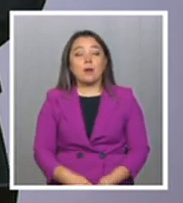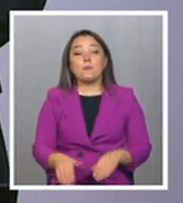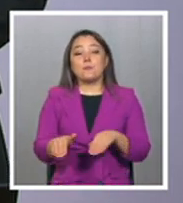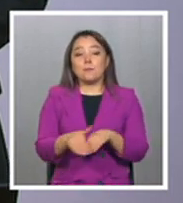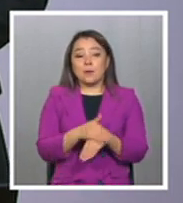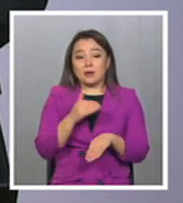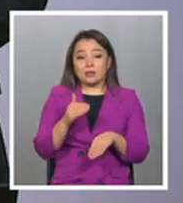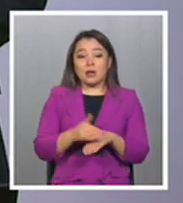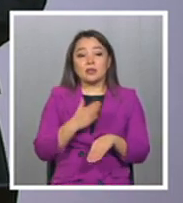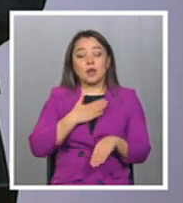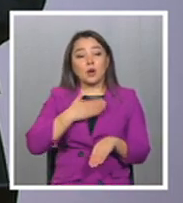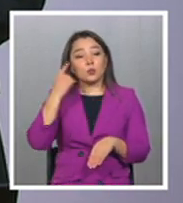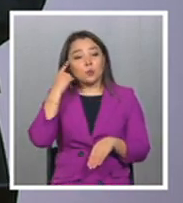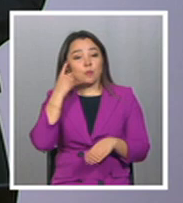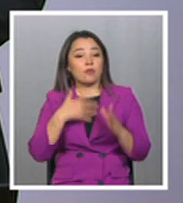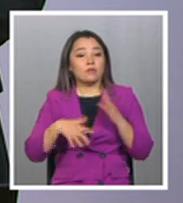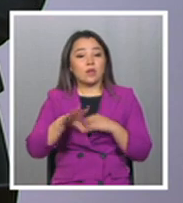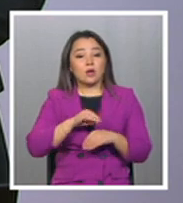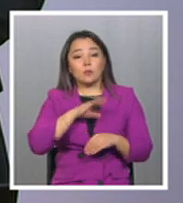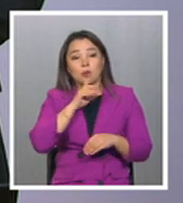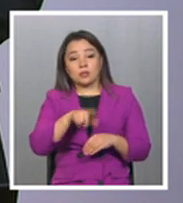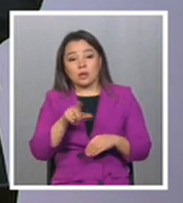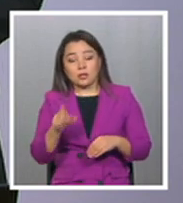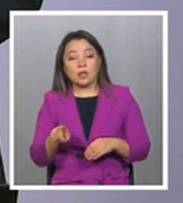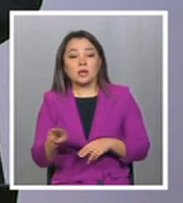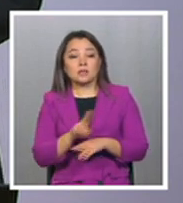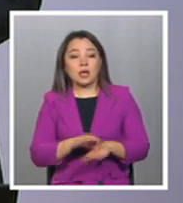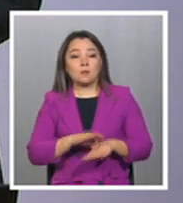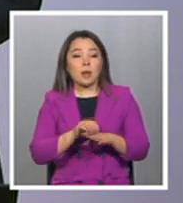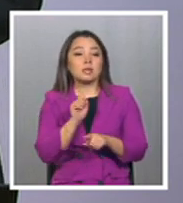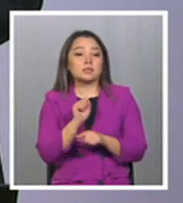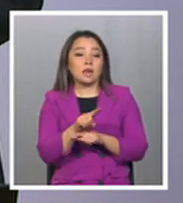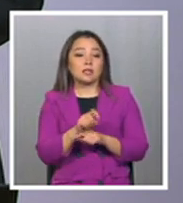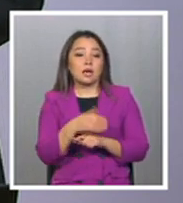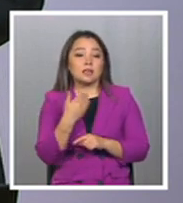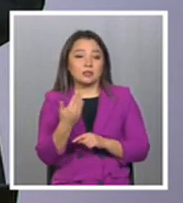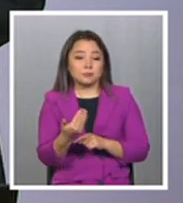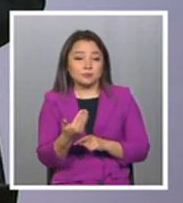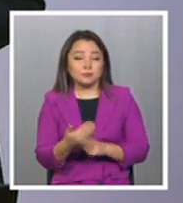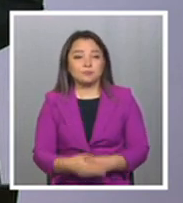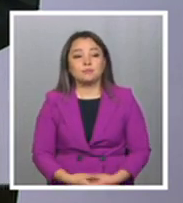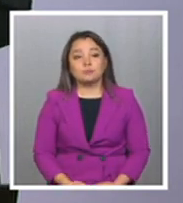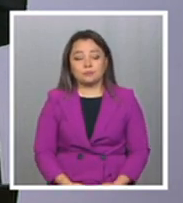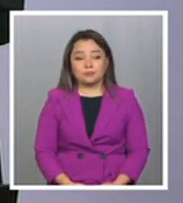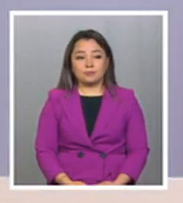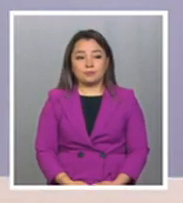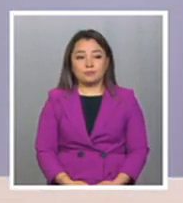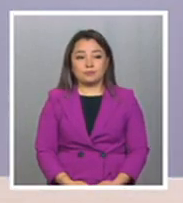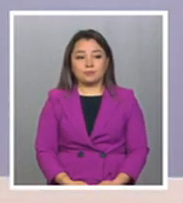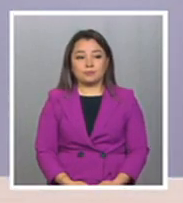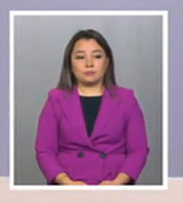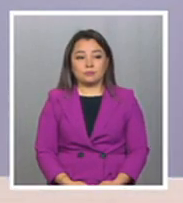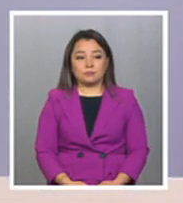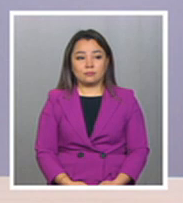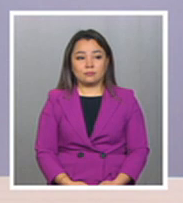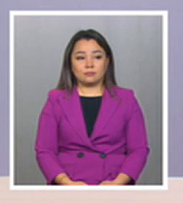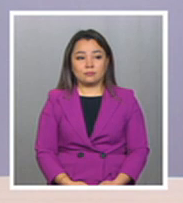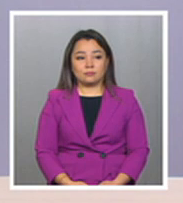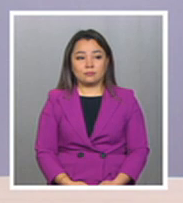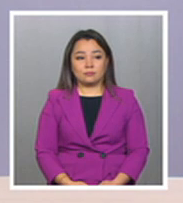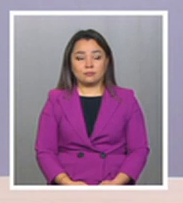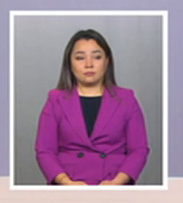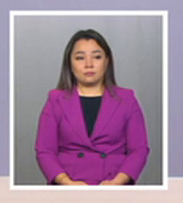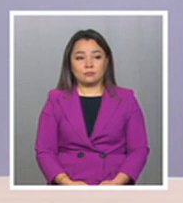Молодцы! Я думаю, многие из вас справились с этим заданием.